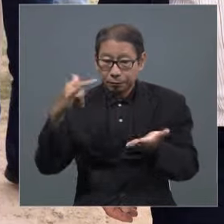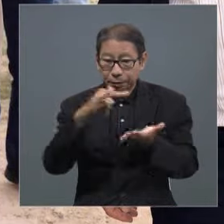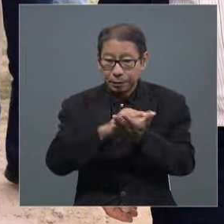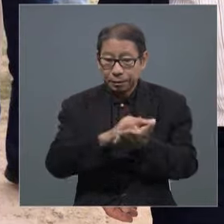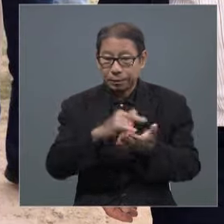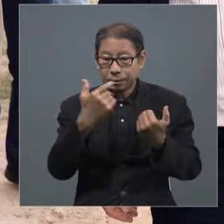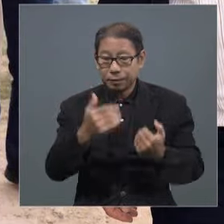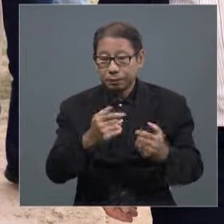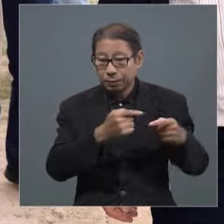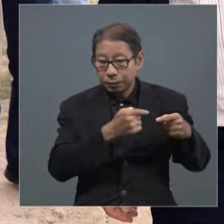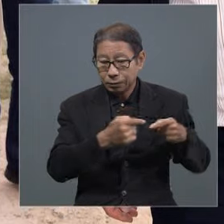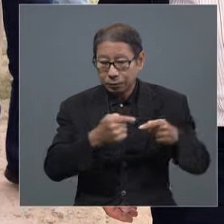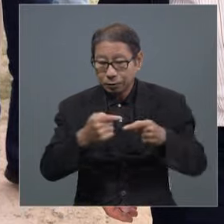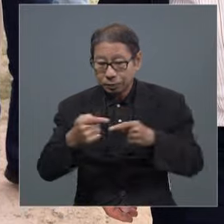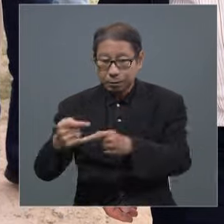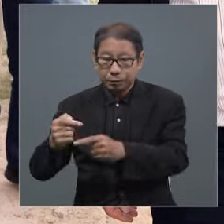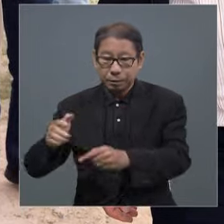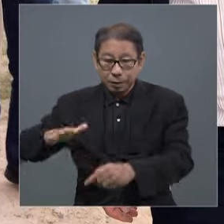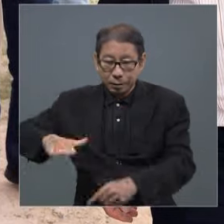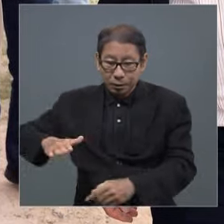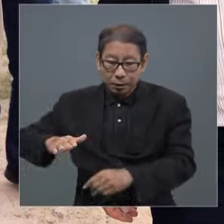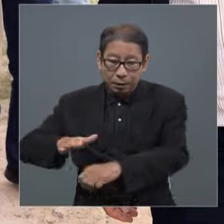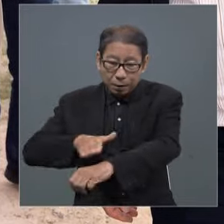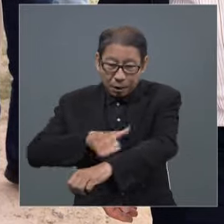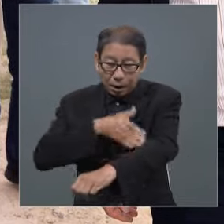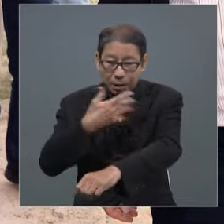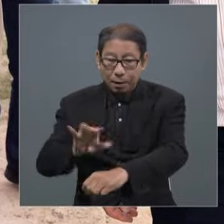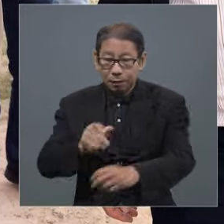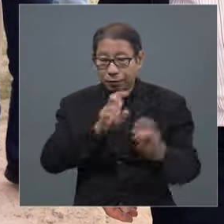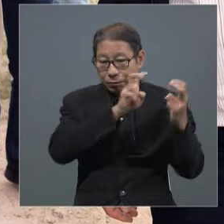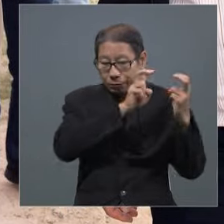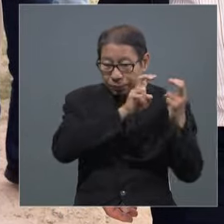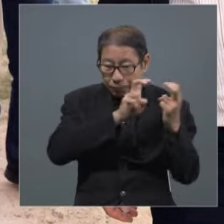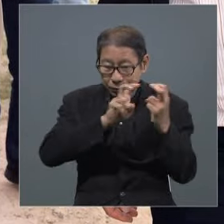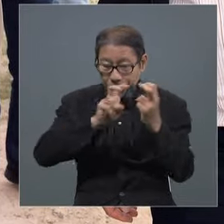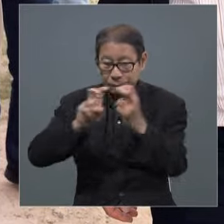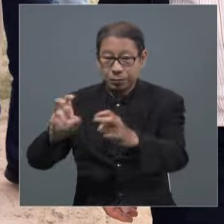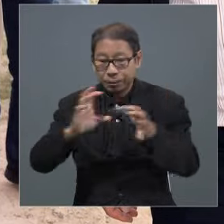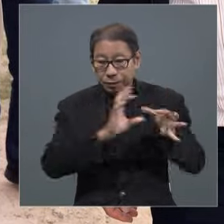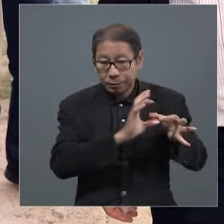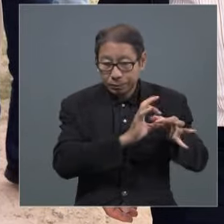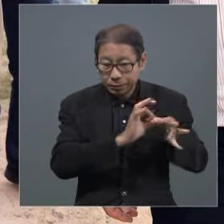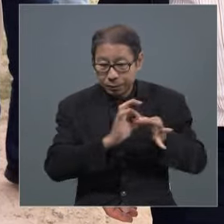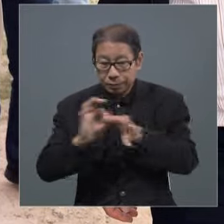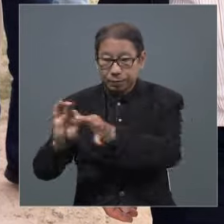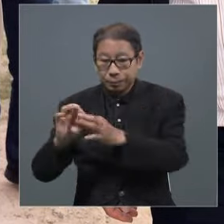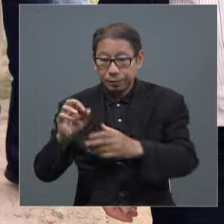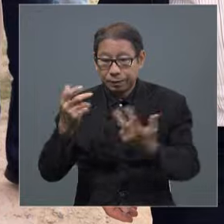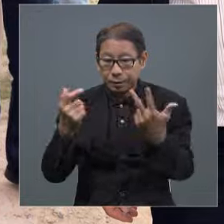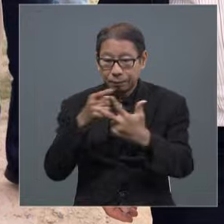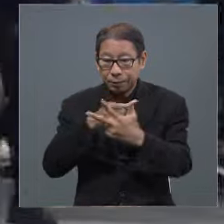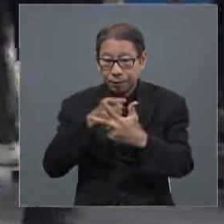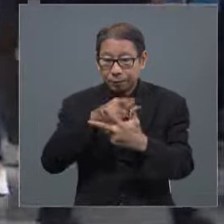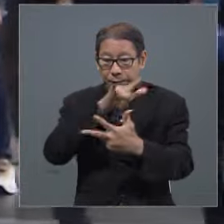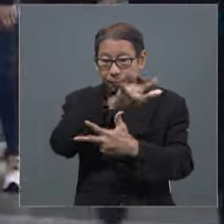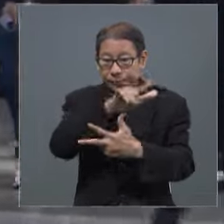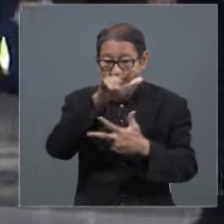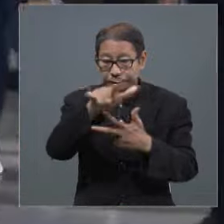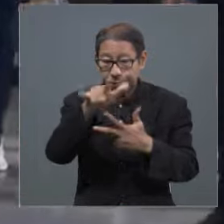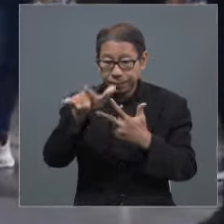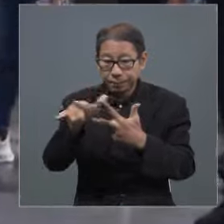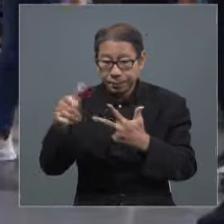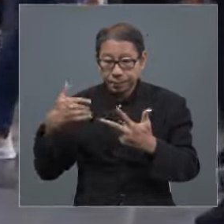าหลายๆรัฐบาลแล้วโดยโครงการรถไฟความเร็วสูงเชื่อม3สนามบินเป็นโครงข่ายหลักในการขนส่งจากพื้นที่ฝั่ง